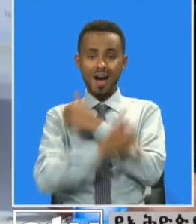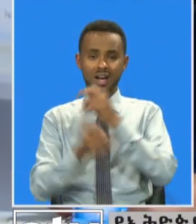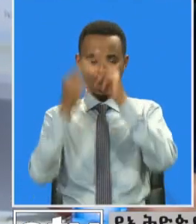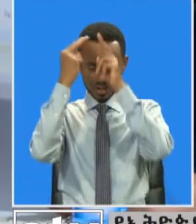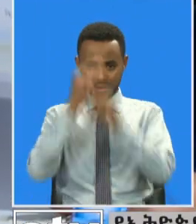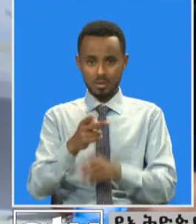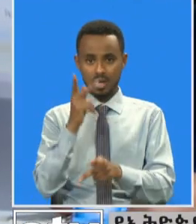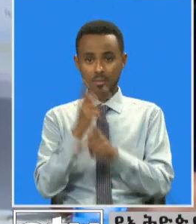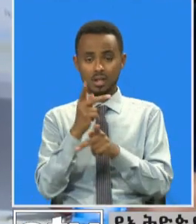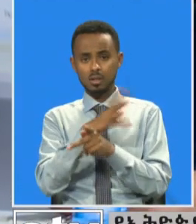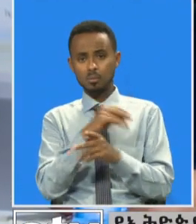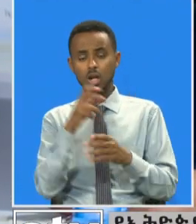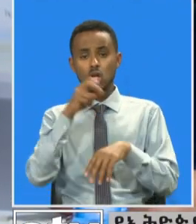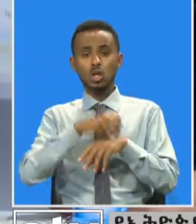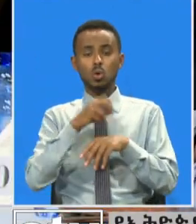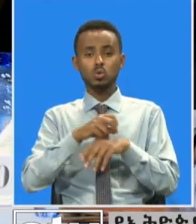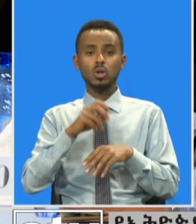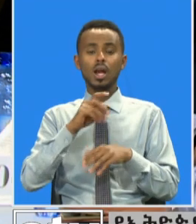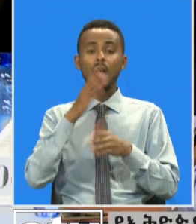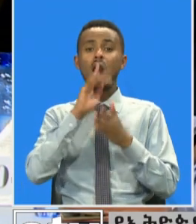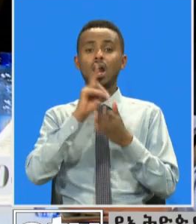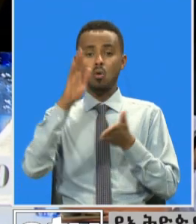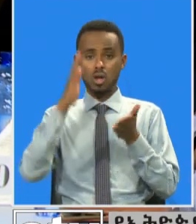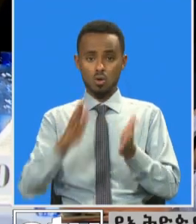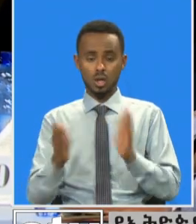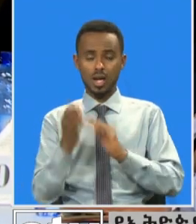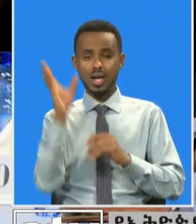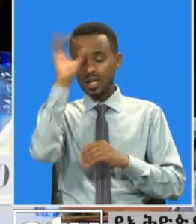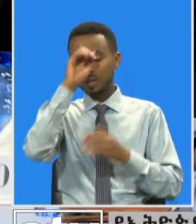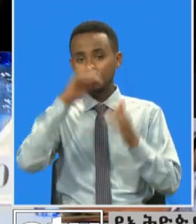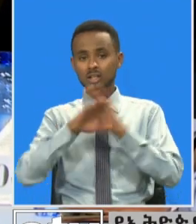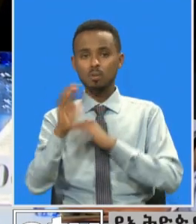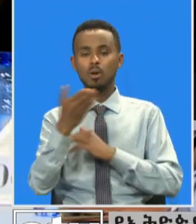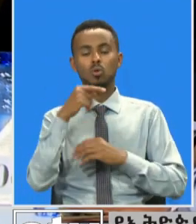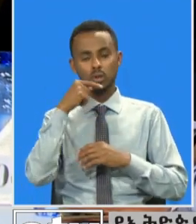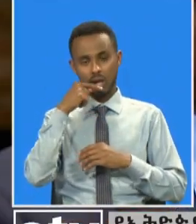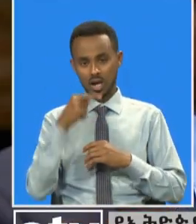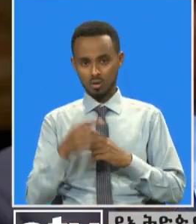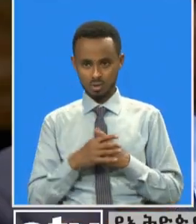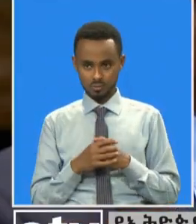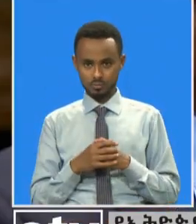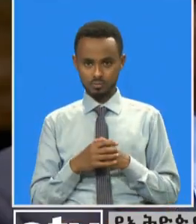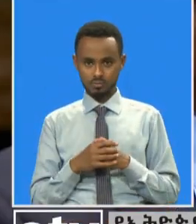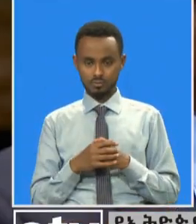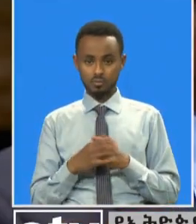ክብርን የሚያስጠብቅና የወቅቱን ነባራዊ ሁኔታ ከግምት ያስገባ መሆኑን ተናግረዋል።